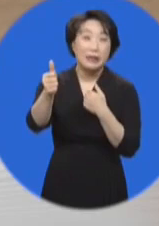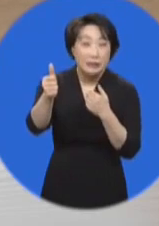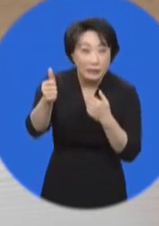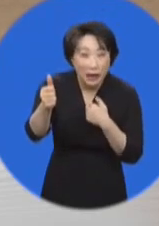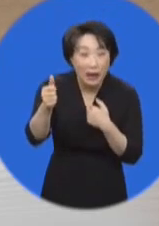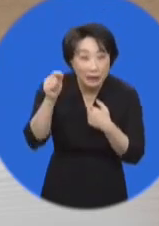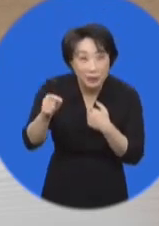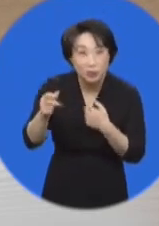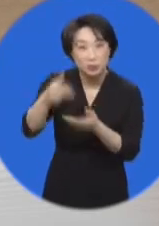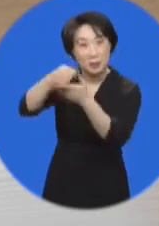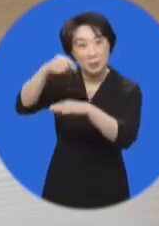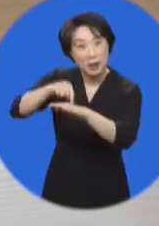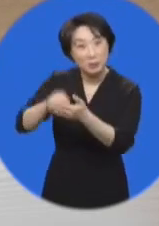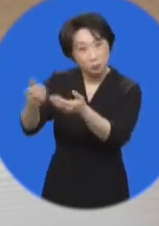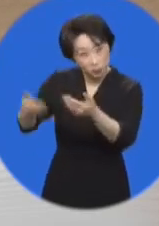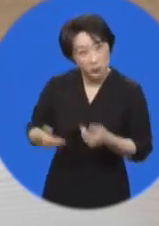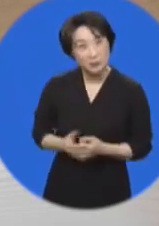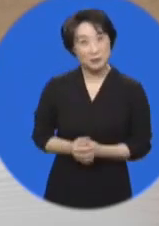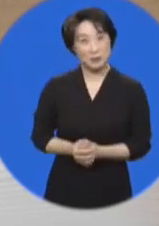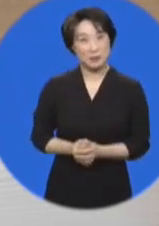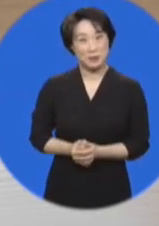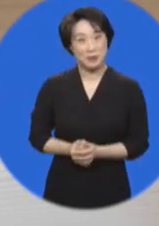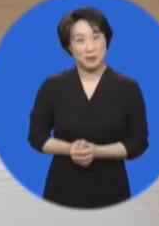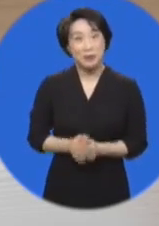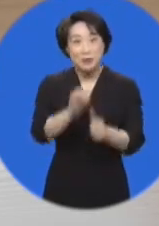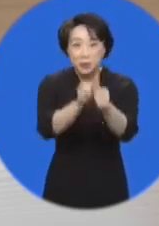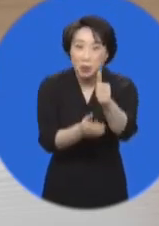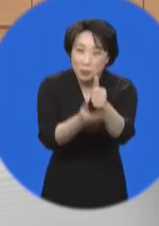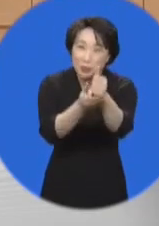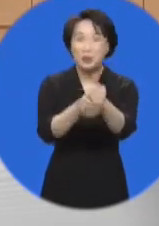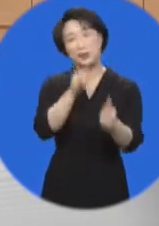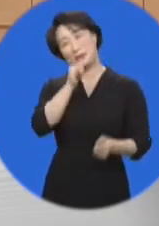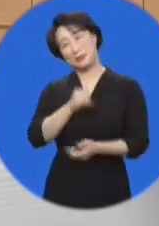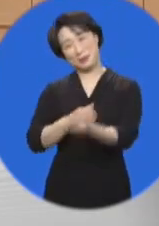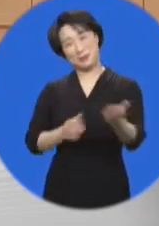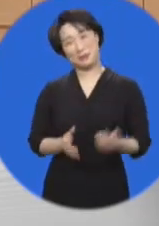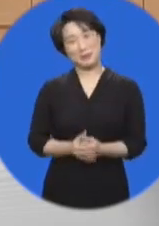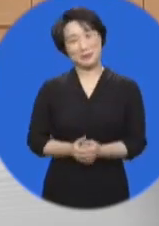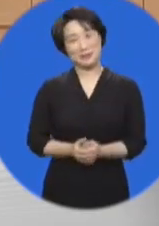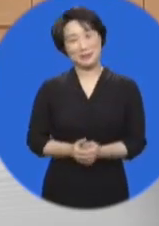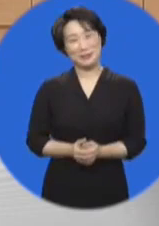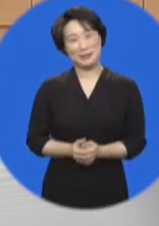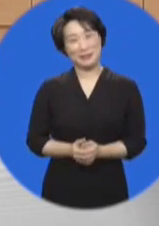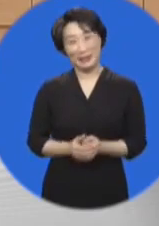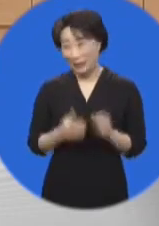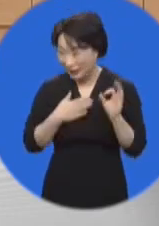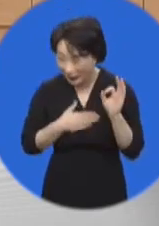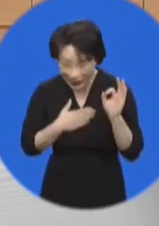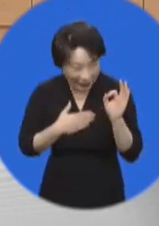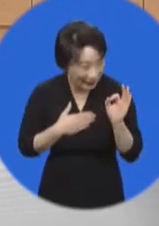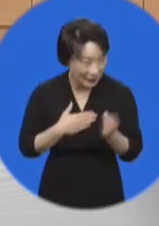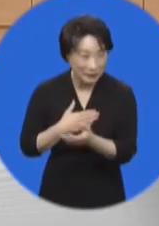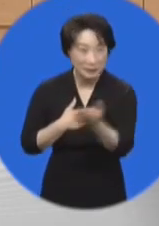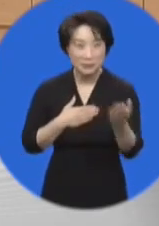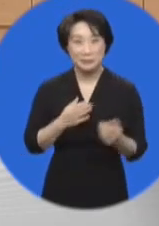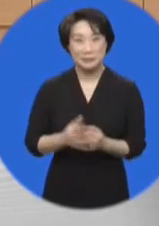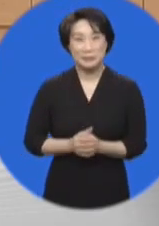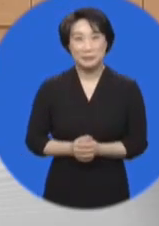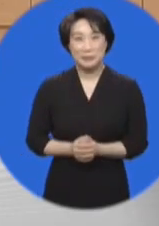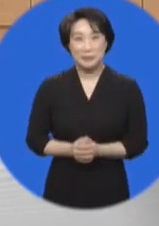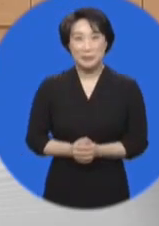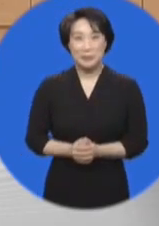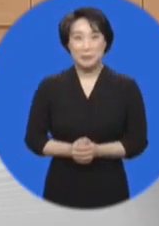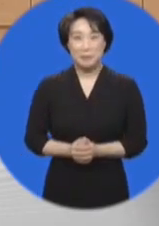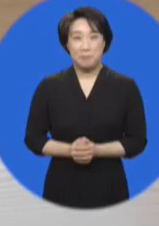나에게 그 마음 주소서 섬기는 겁니다. 이해가 되십니까?